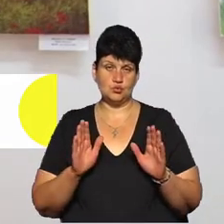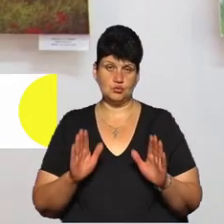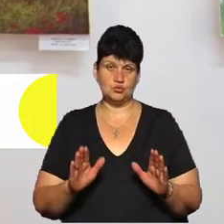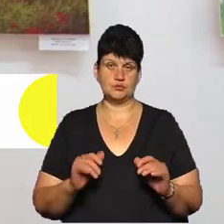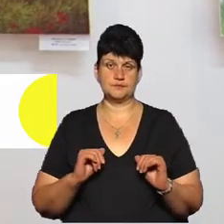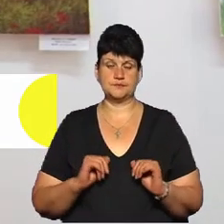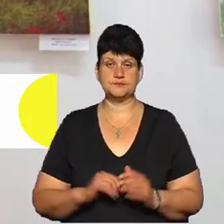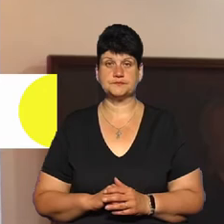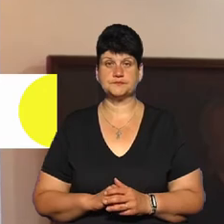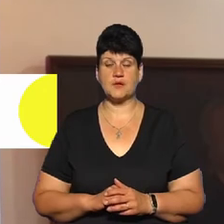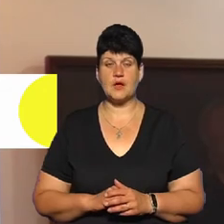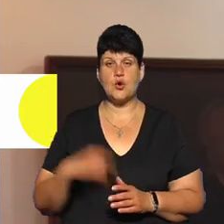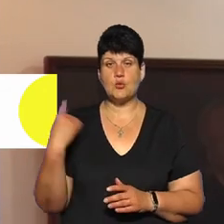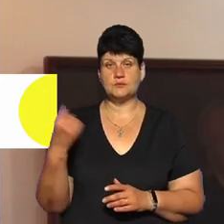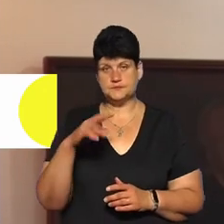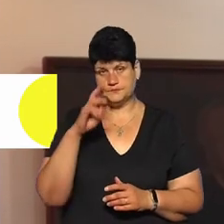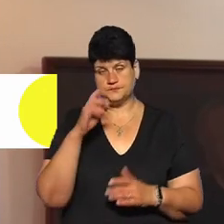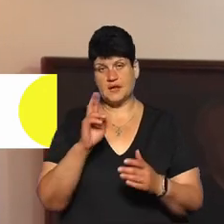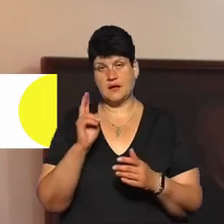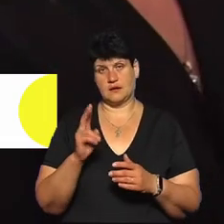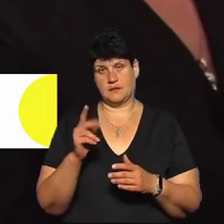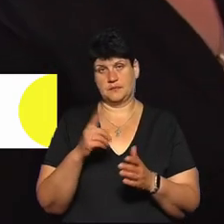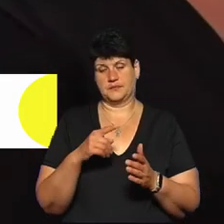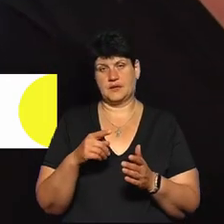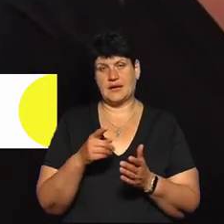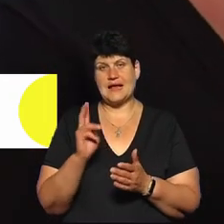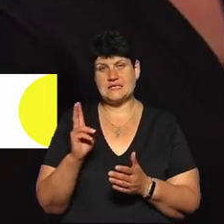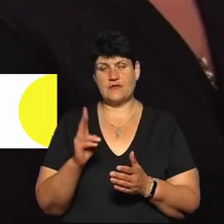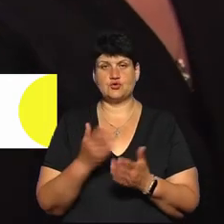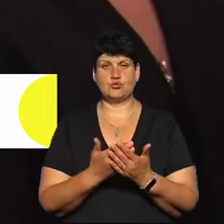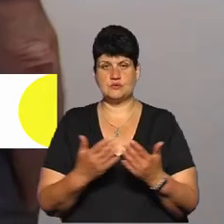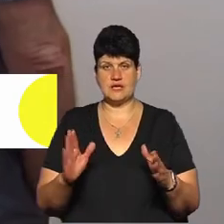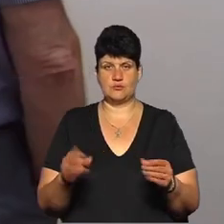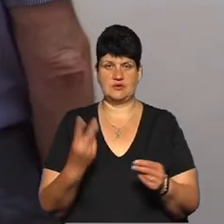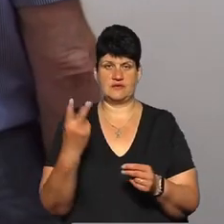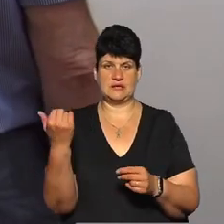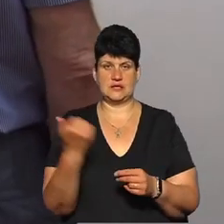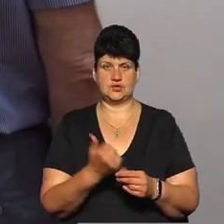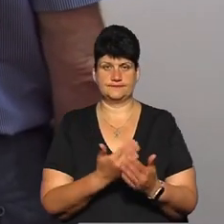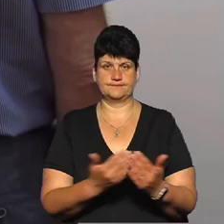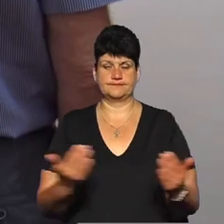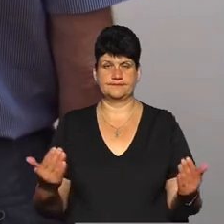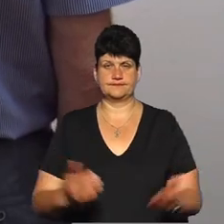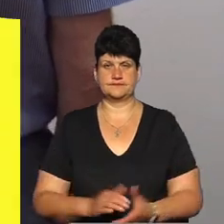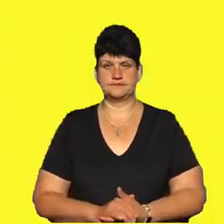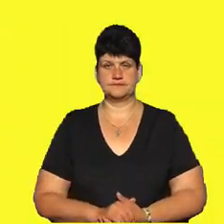обласному краєзнавчому музеї пейзажі виставлятимуться впродовж 2 тижнів. Соломія Строз, Андрій Рабада. Новини на Суспільному. Тернопіль.